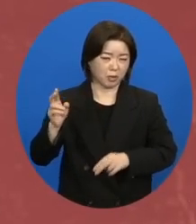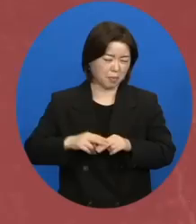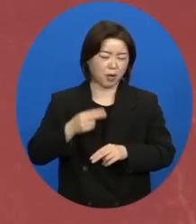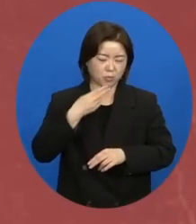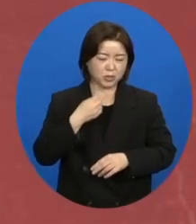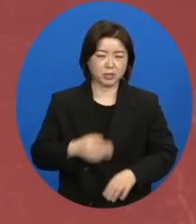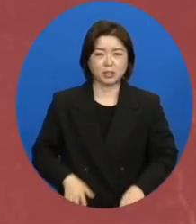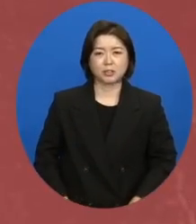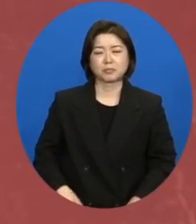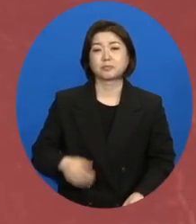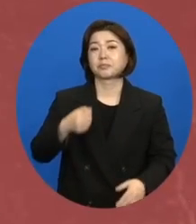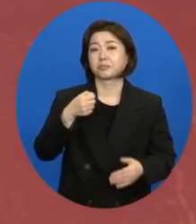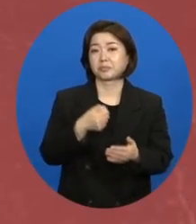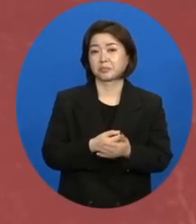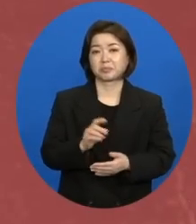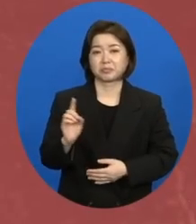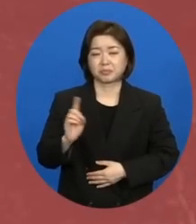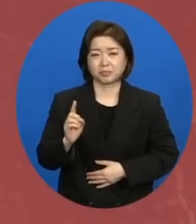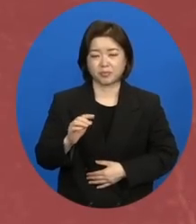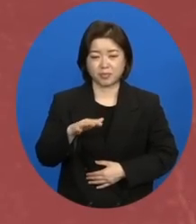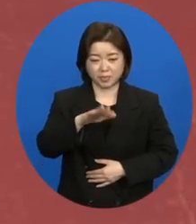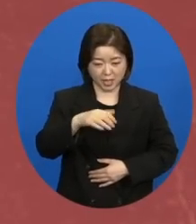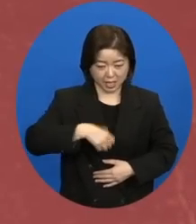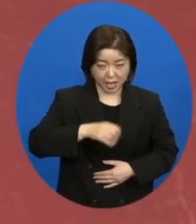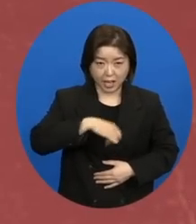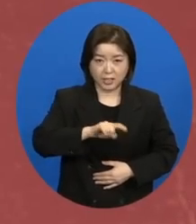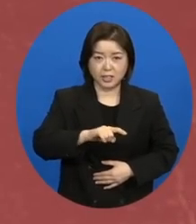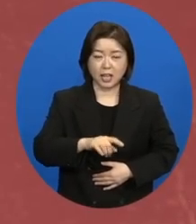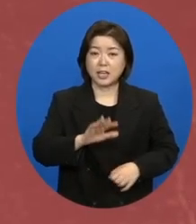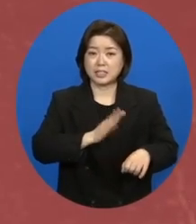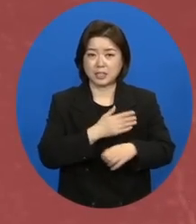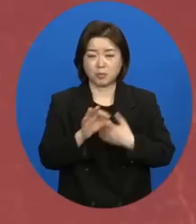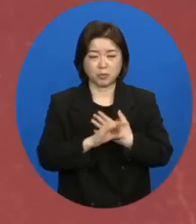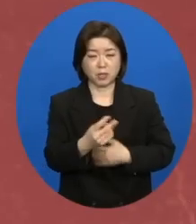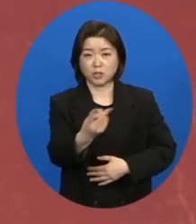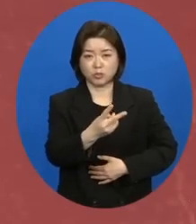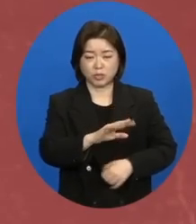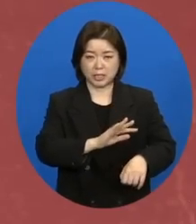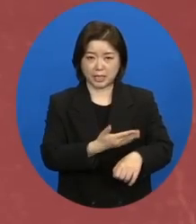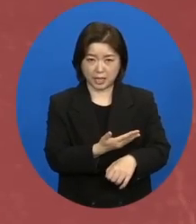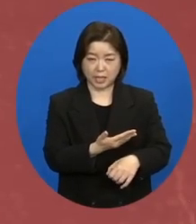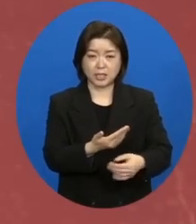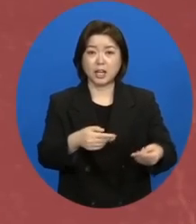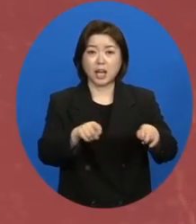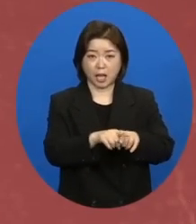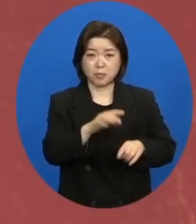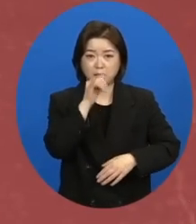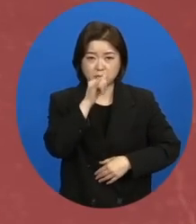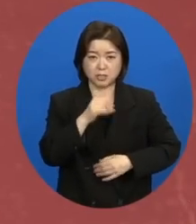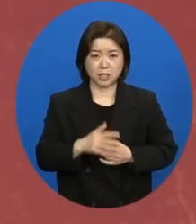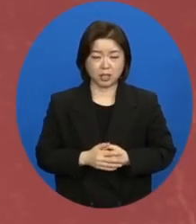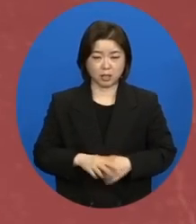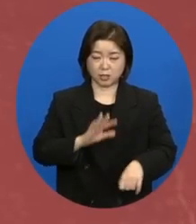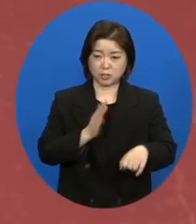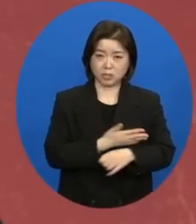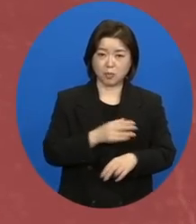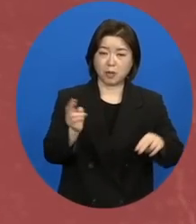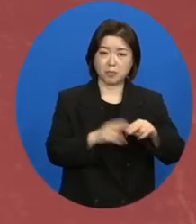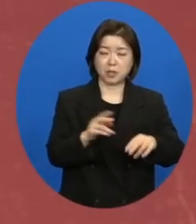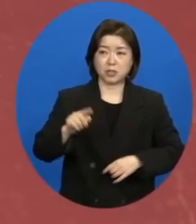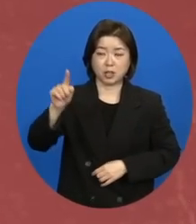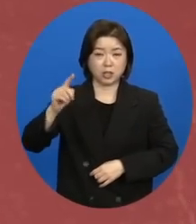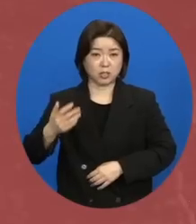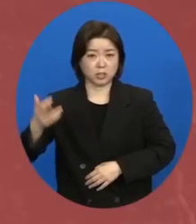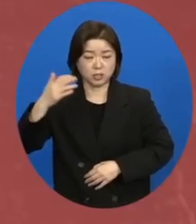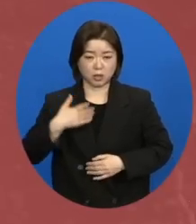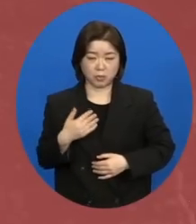게 뭐냐면 만약에 애들이 잘못했을 때 둘이 같이 잘못했을 때 잘못해서 맞아도 형이 안 맞을